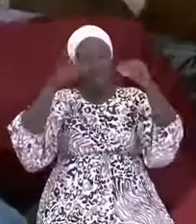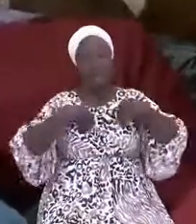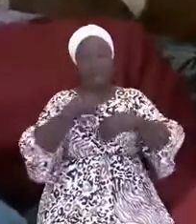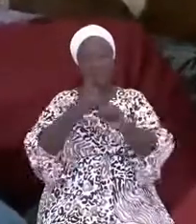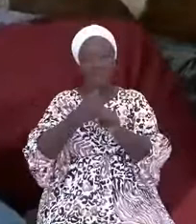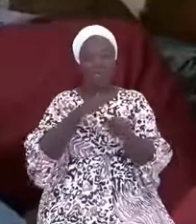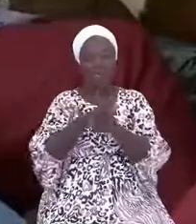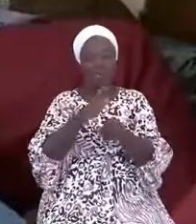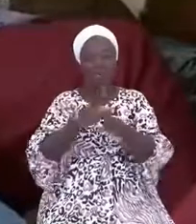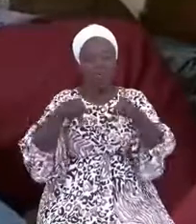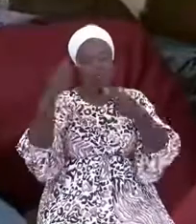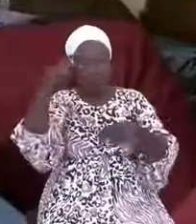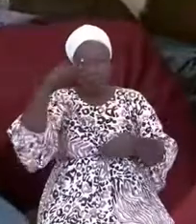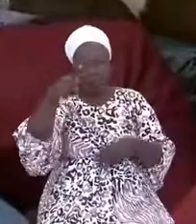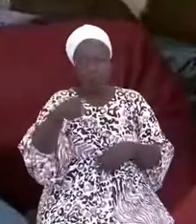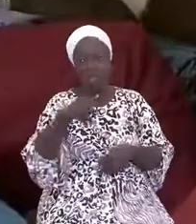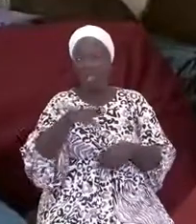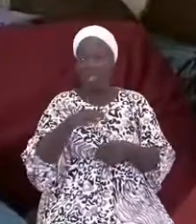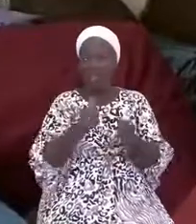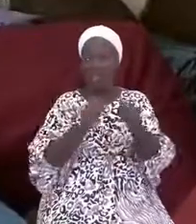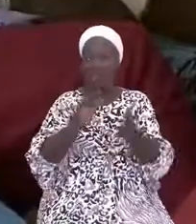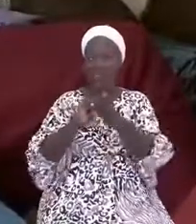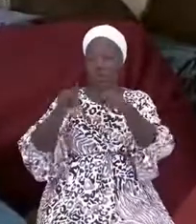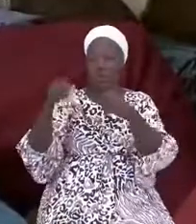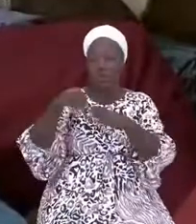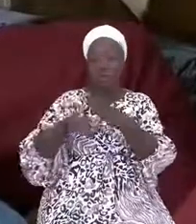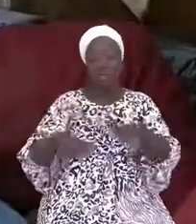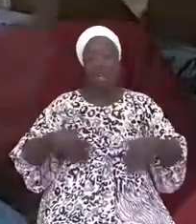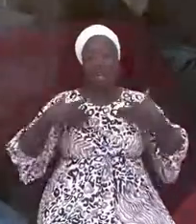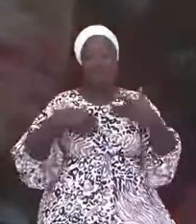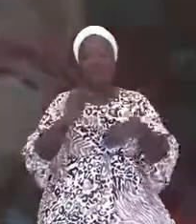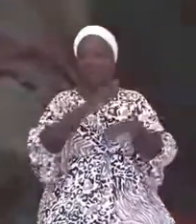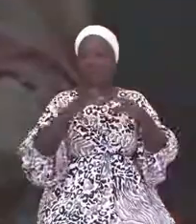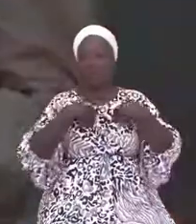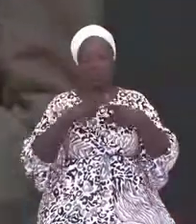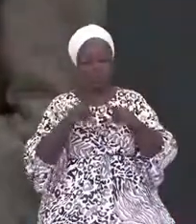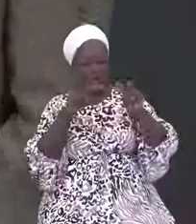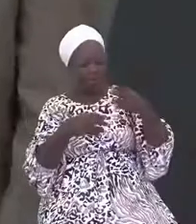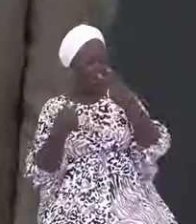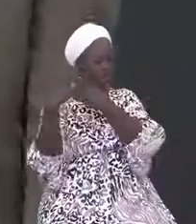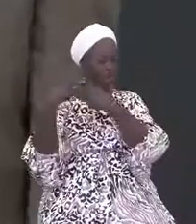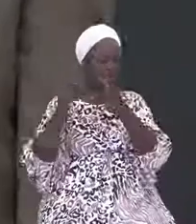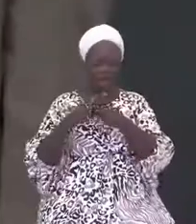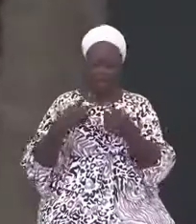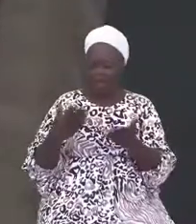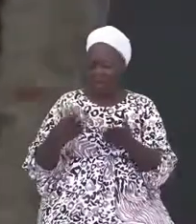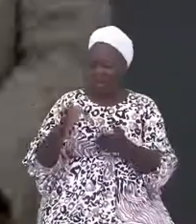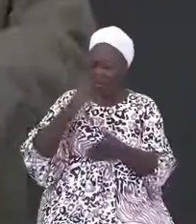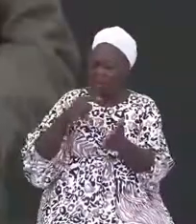Partout, n'importe où tu vas dans la vie. Tu n'as pas besoin de regarder en arrière. Oh, est-ce que ceci va arriver? C'est déjà